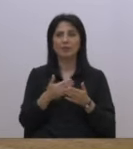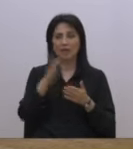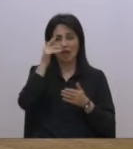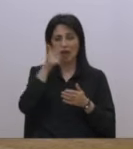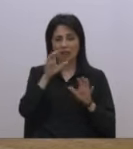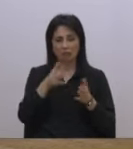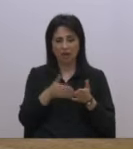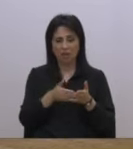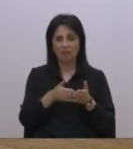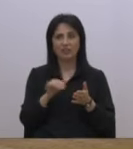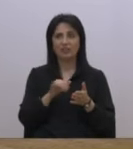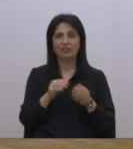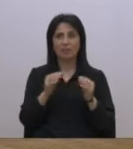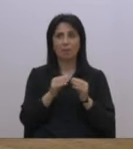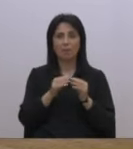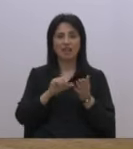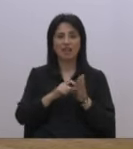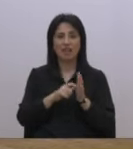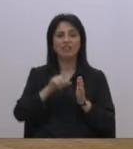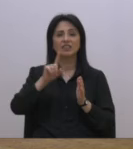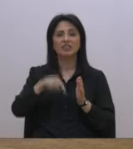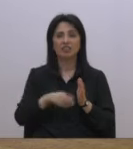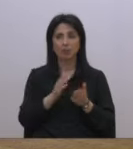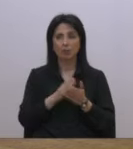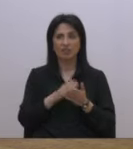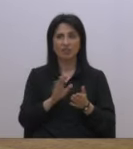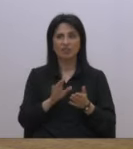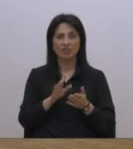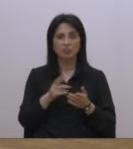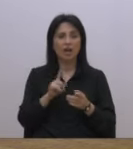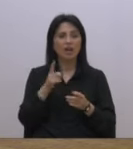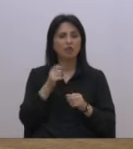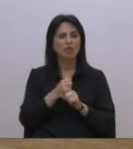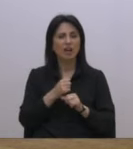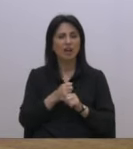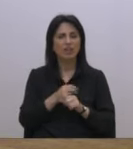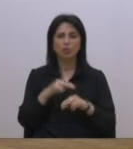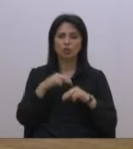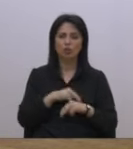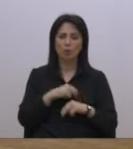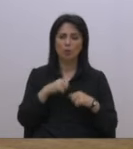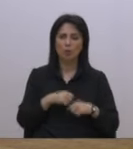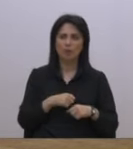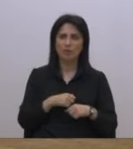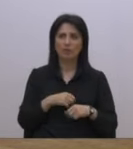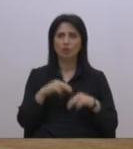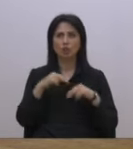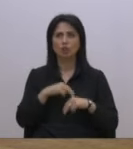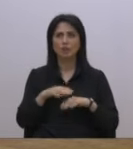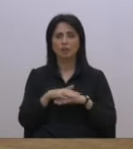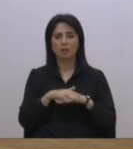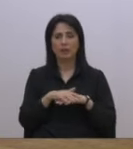განათლების კანონი გამოდის, სადაც მეათე კლასი ხდება სავალდებულო, ისე რომ აზრზე სარვა დატო ვაკეთეთ, იმიტომ რაღაც შრომის უფლებებისთვის, უბრალოდ შრომის ბაზარზე